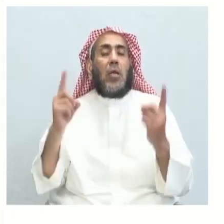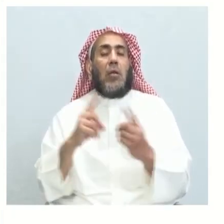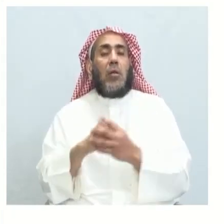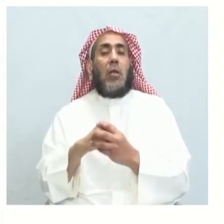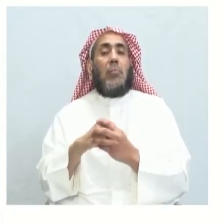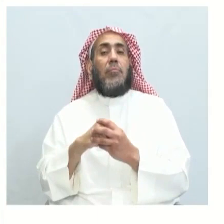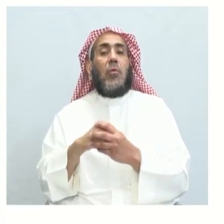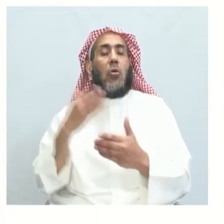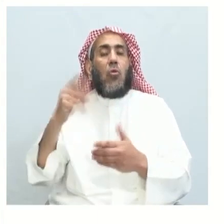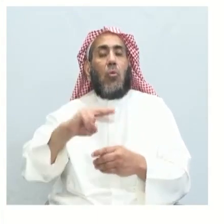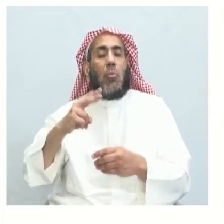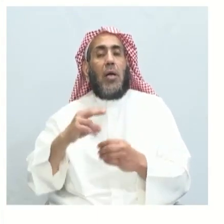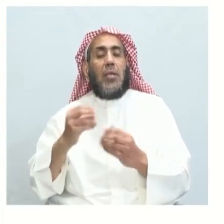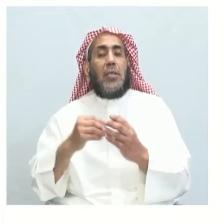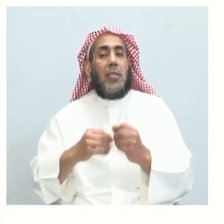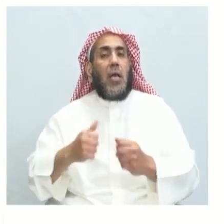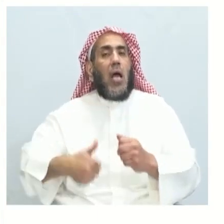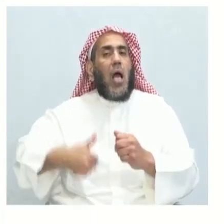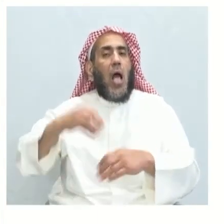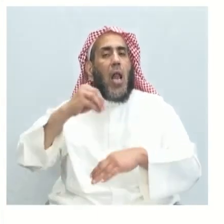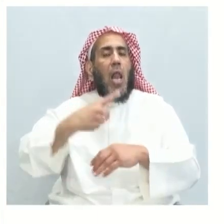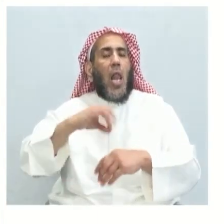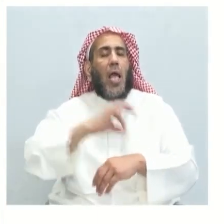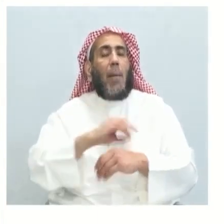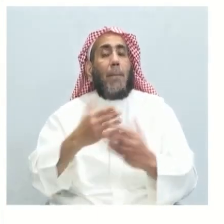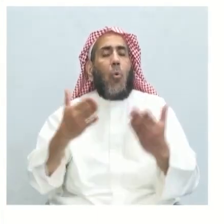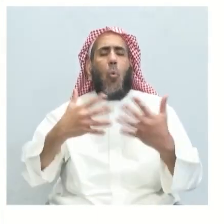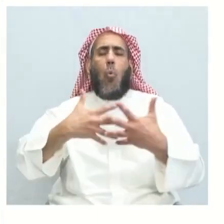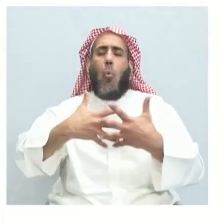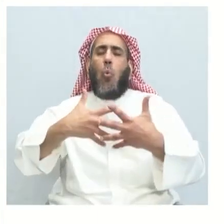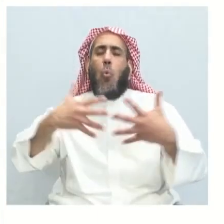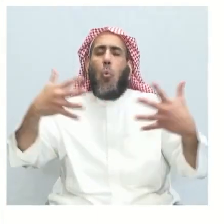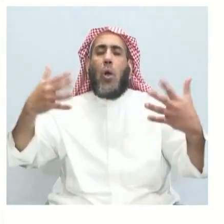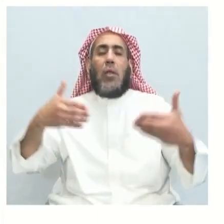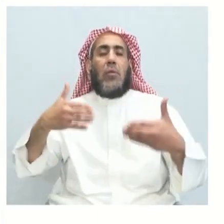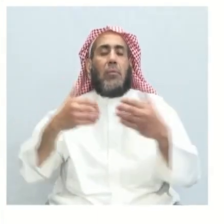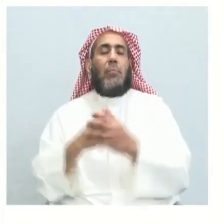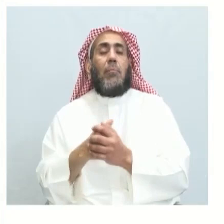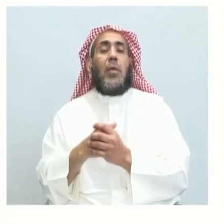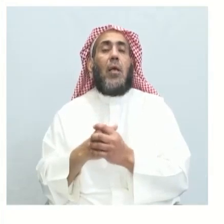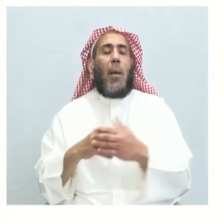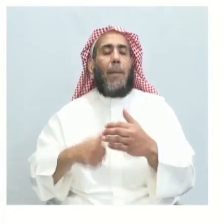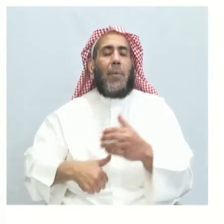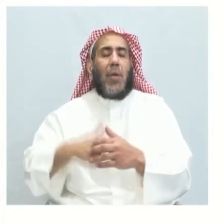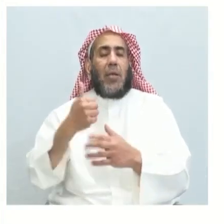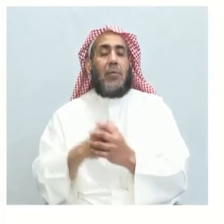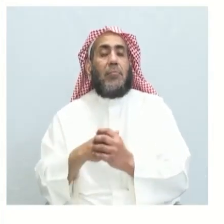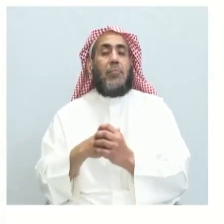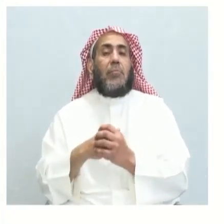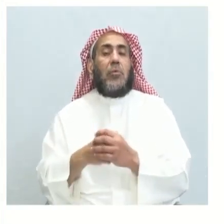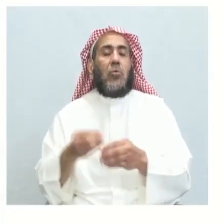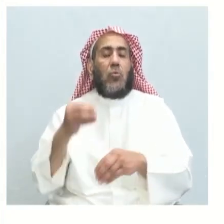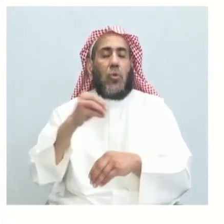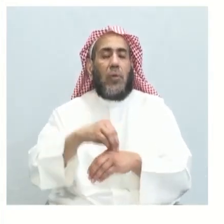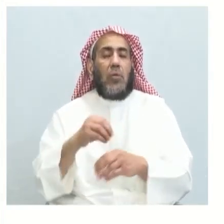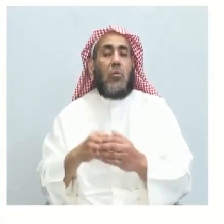الخطابه ثم اسرد القيم التي اشارت اليه الخطب قيم كثيره في الخطب سنذكر بعض هذه القيم بامكانك ايضا انتم انت ان تضيفوا